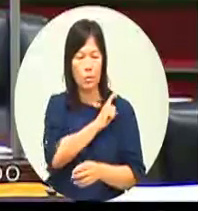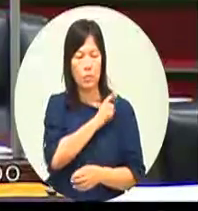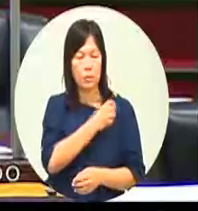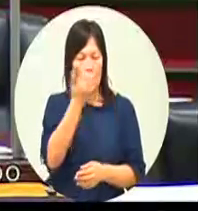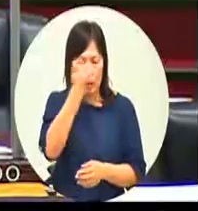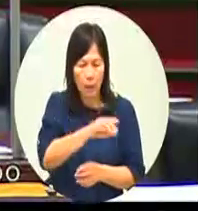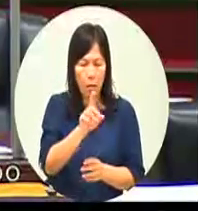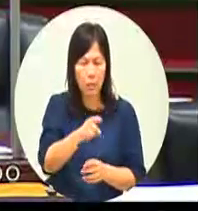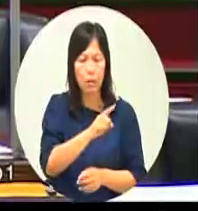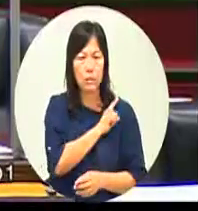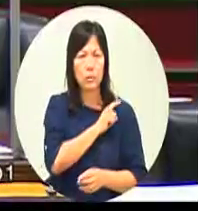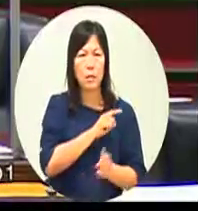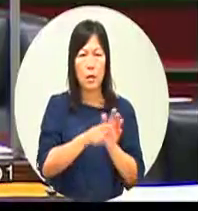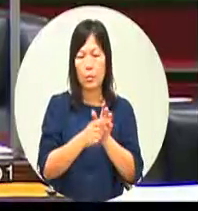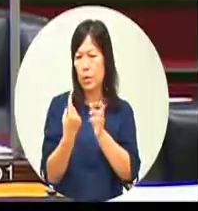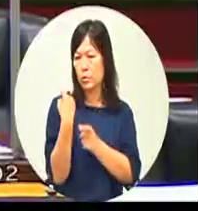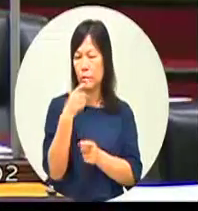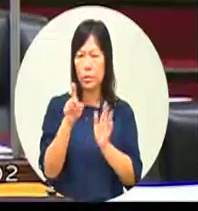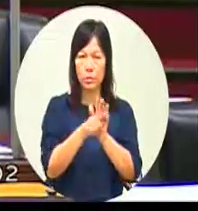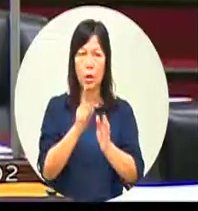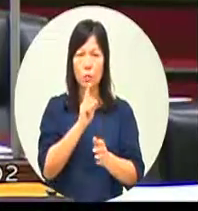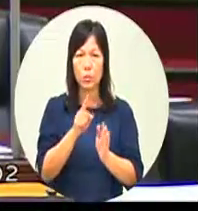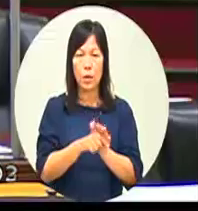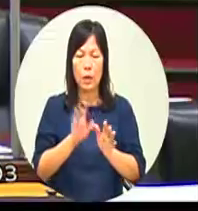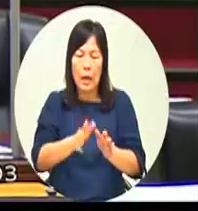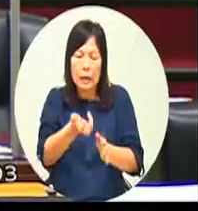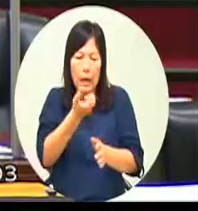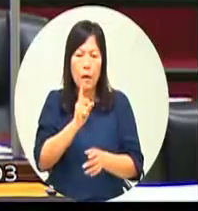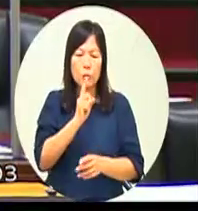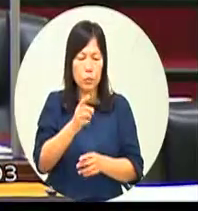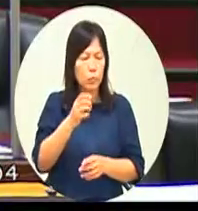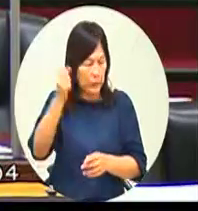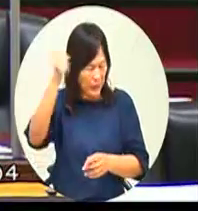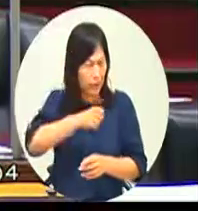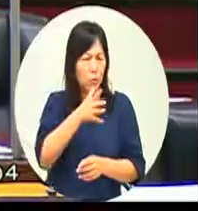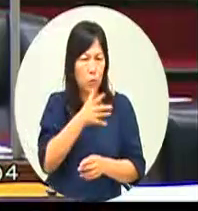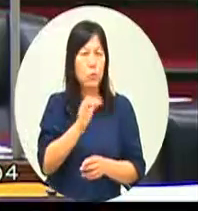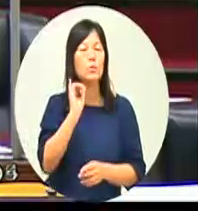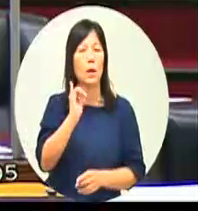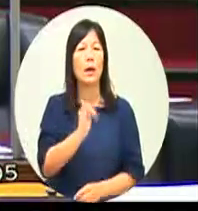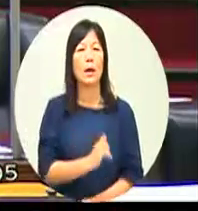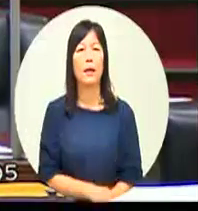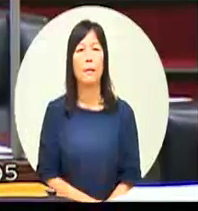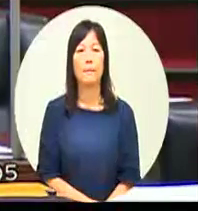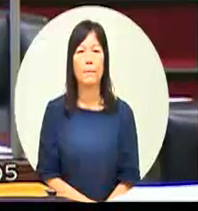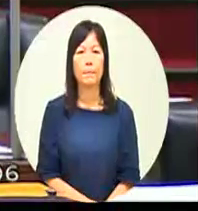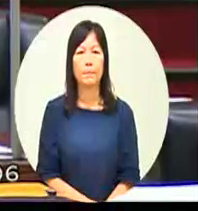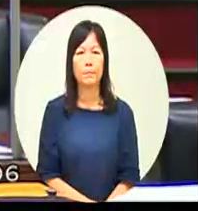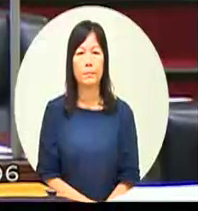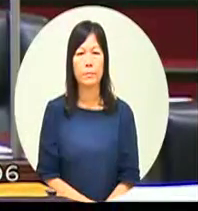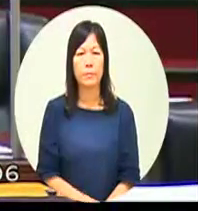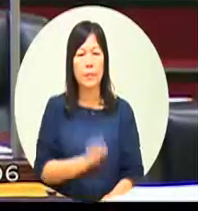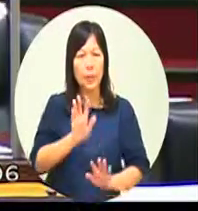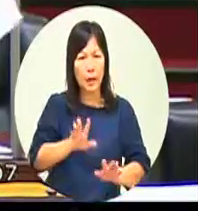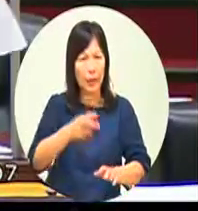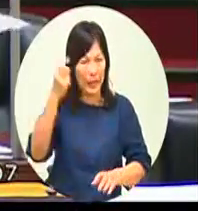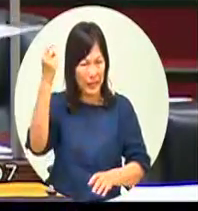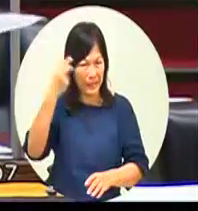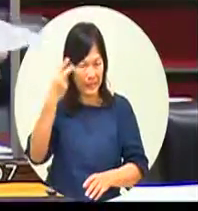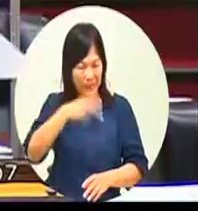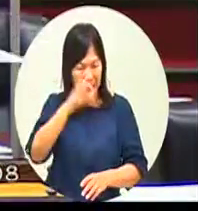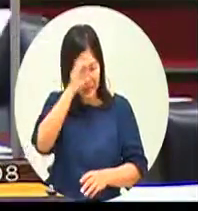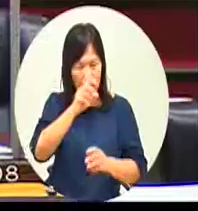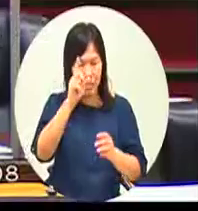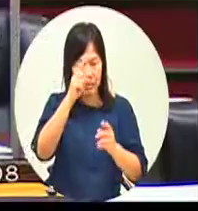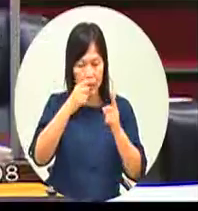在 对应该要 开会的时候，应该 刚刚早一点讲，应该 OK。 好，没关系，议长，那 你看再找一个时间，人多